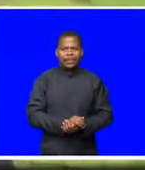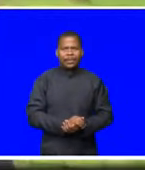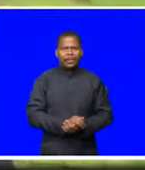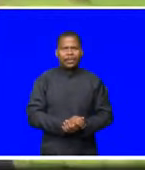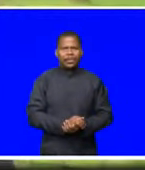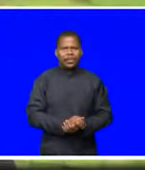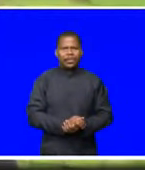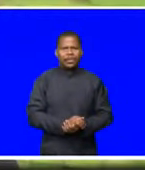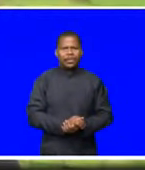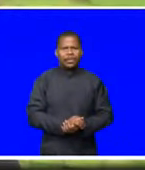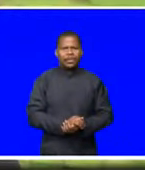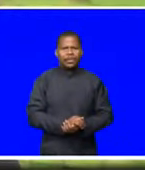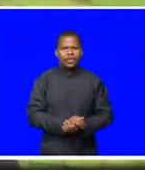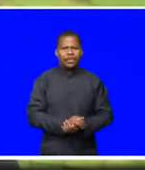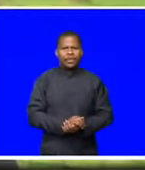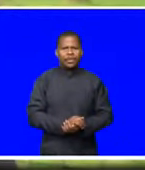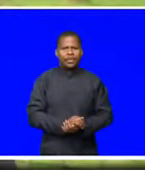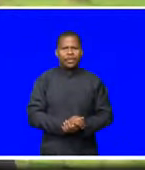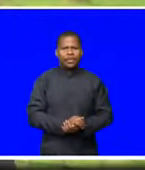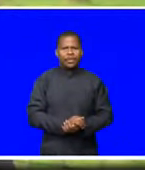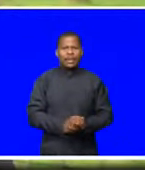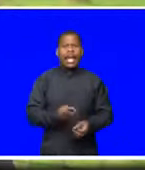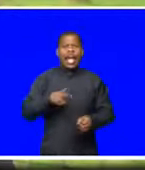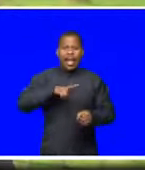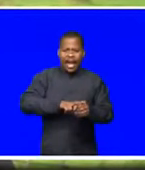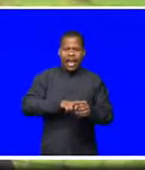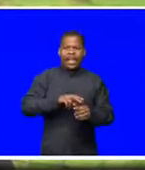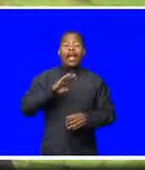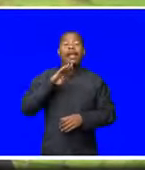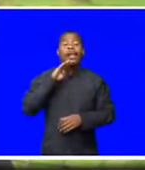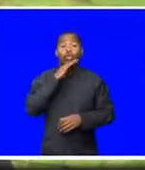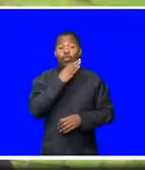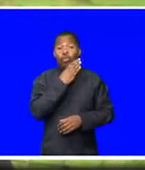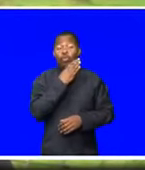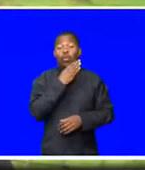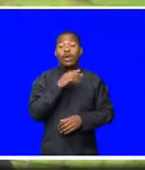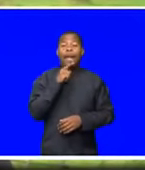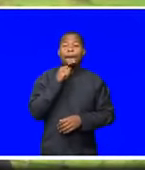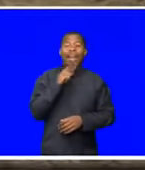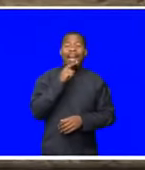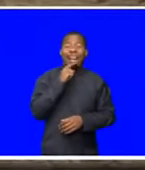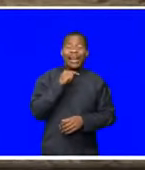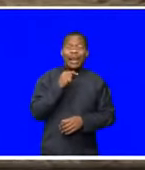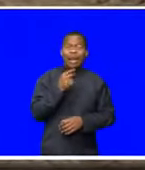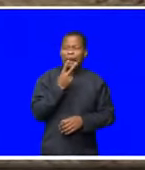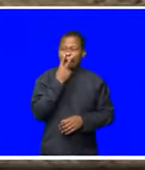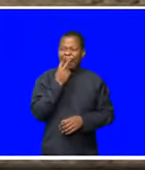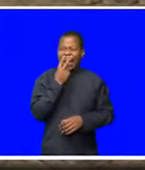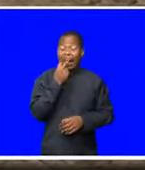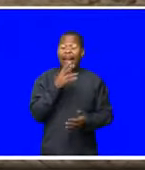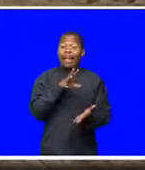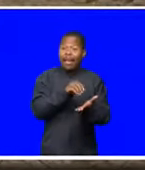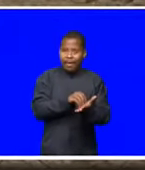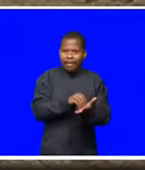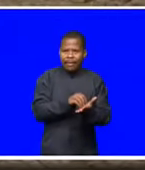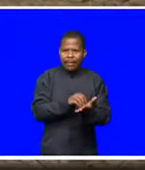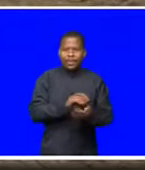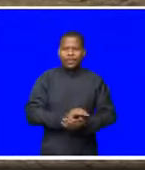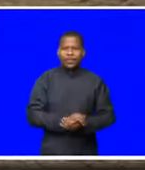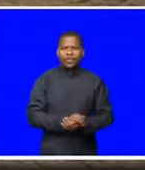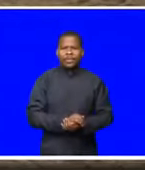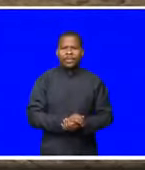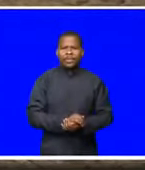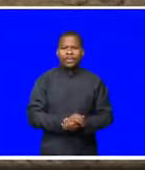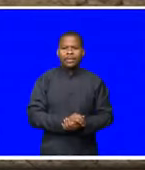isefresh hayi sikhanze emateki akhe nawo agcwele ingadi abova seju sathi wemufi incamisi